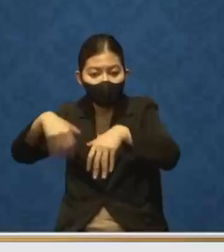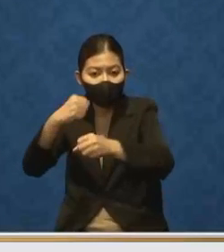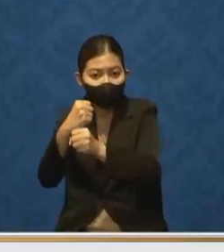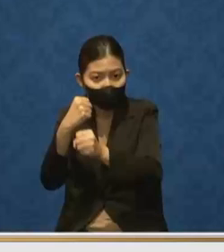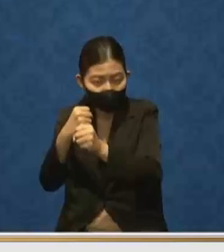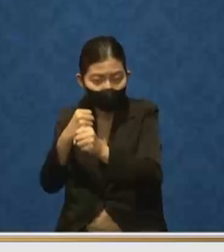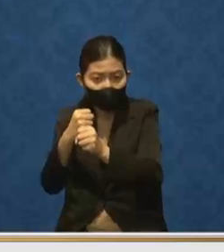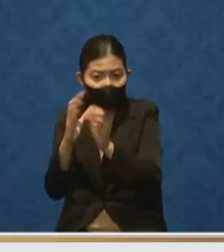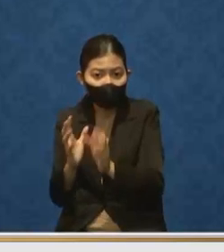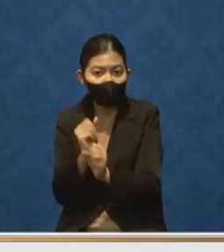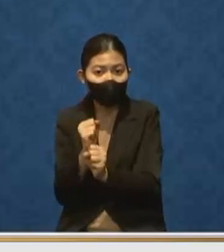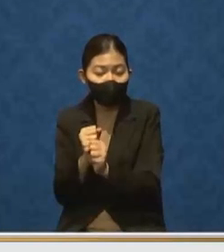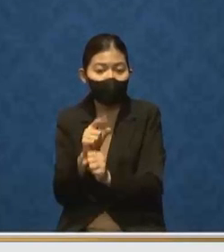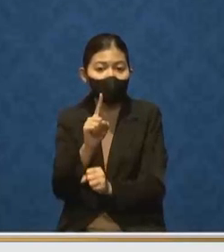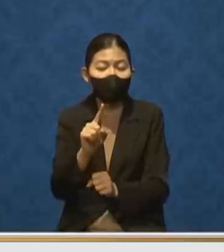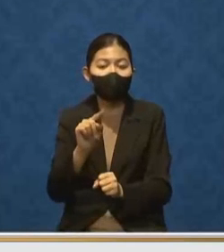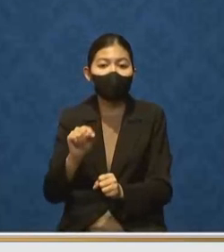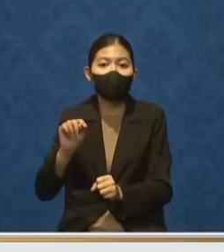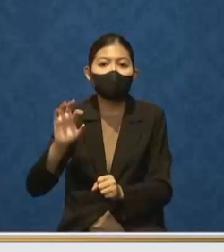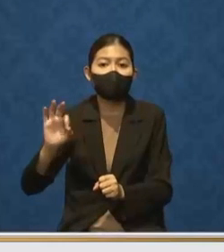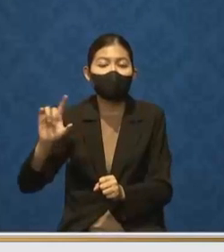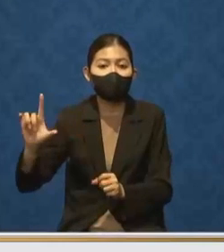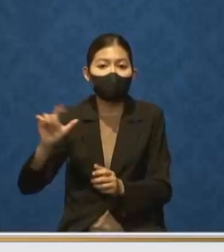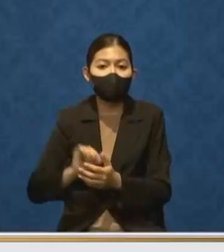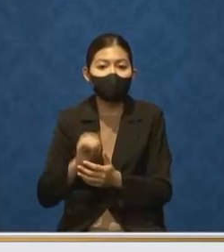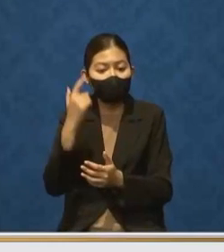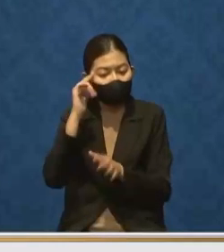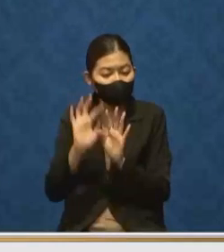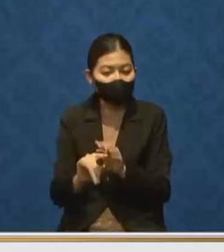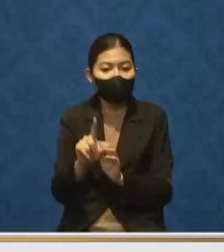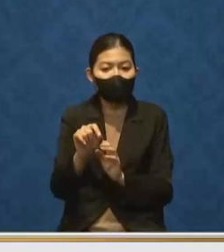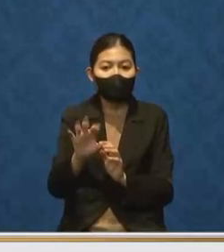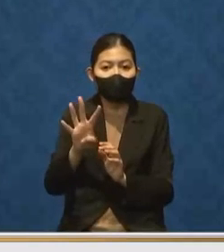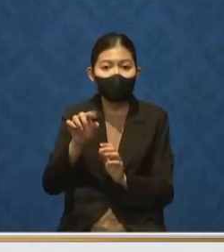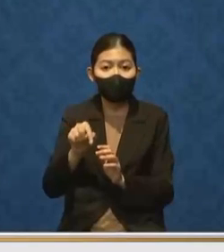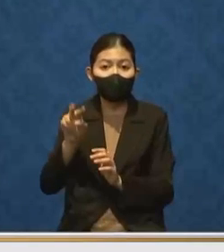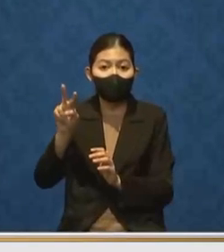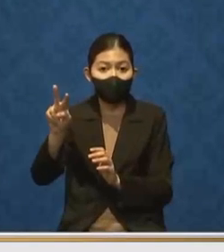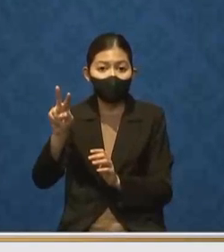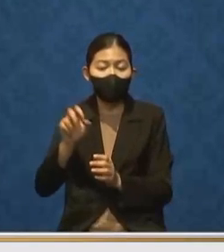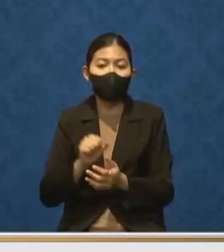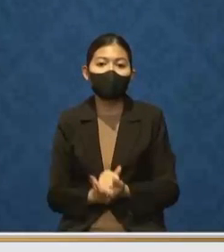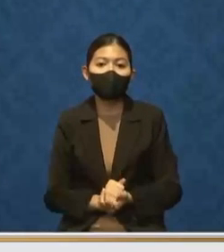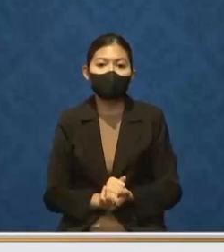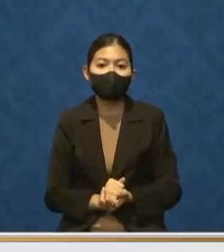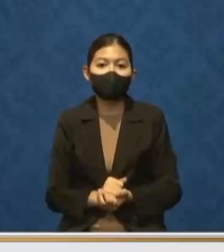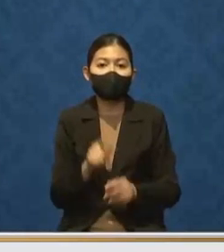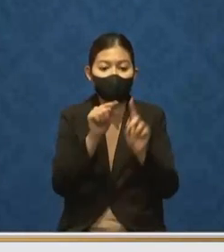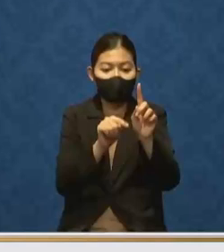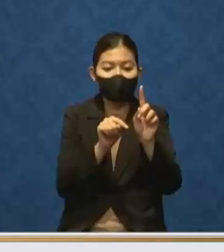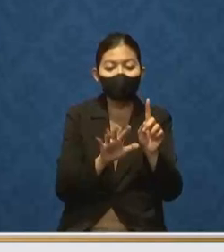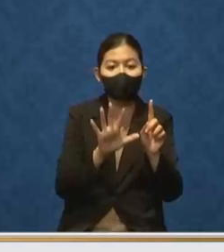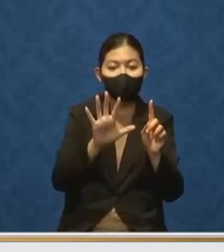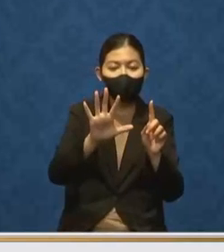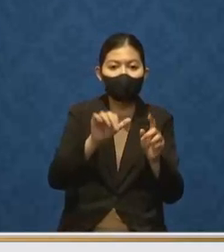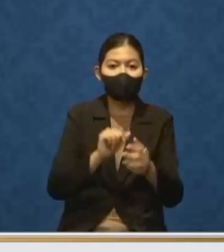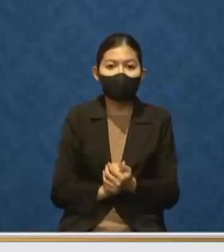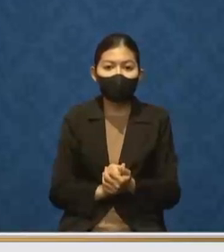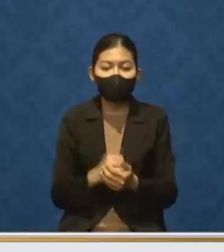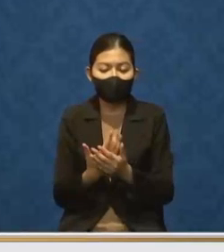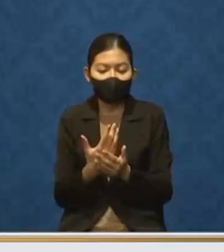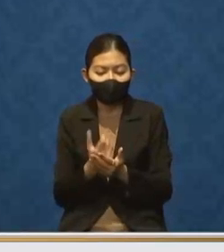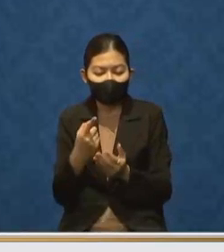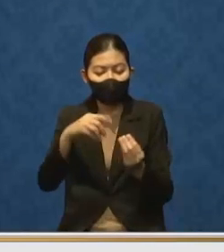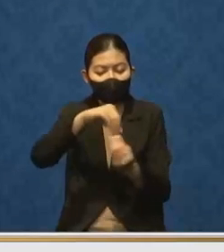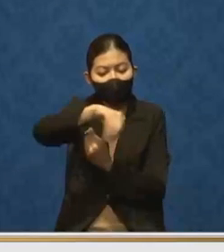772,119.1 ล้านบาทคิดเป็นร้อยละ 24.2 ของวงเงินงบประมาณ 1.5 งบประมาณรายจ่ายสำหรับทุนหมุ